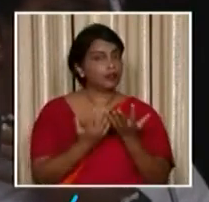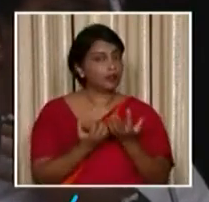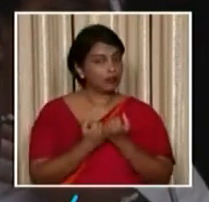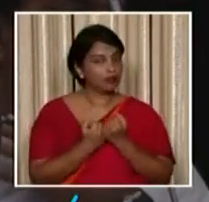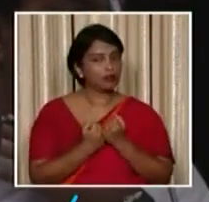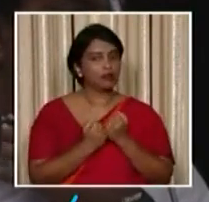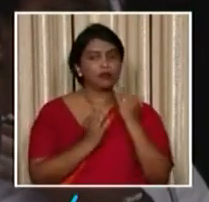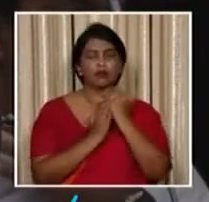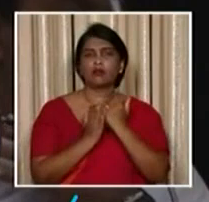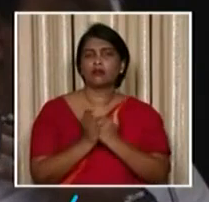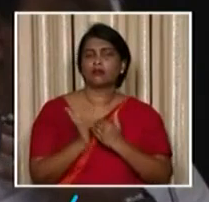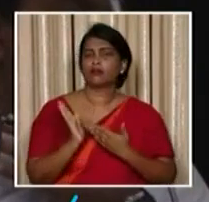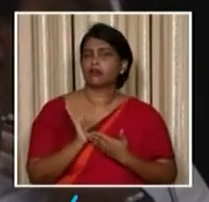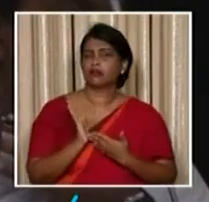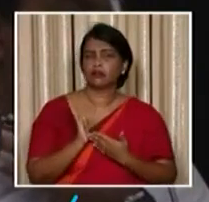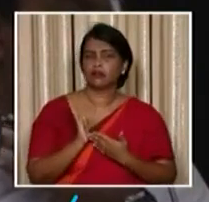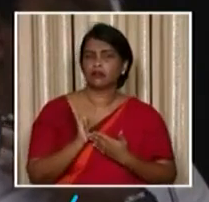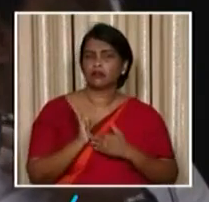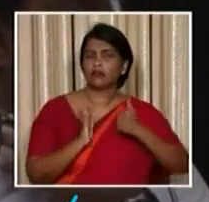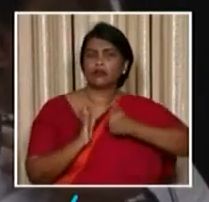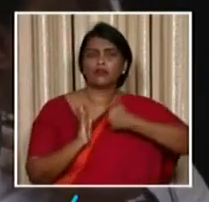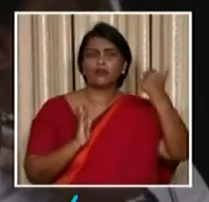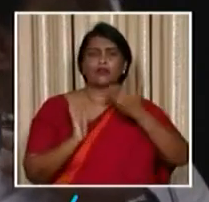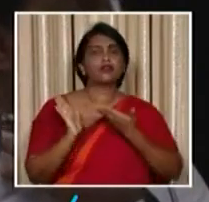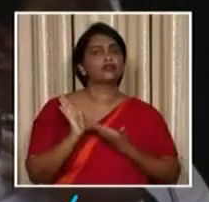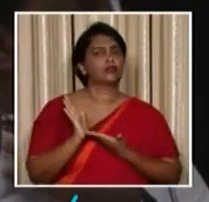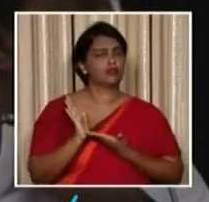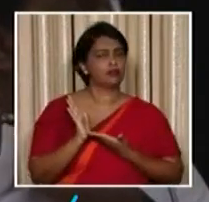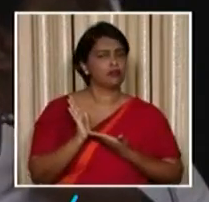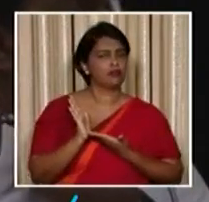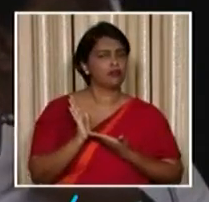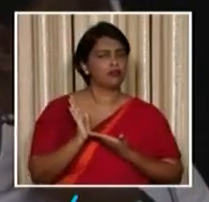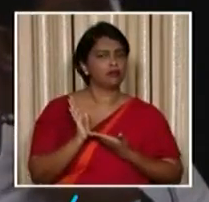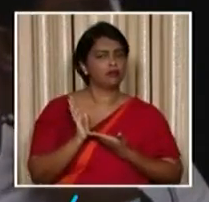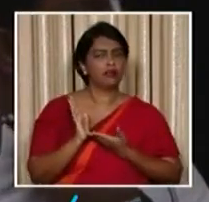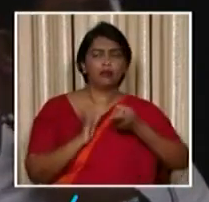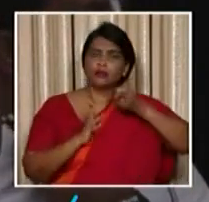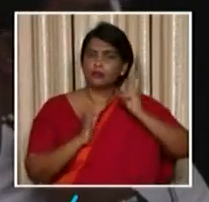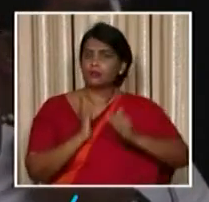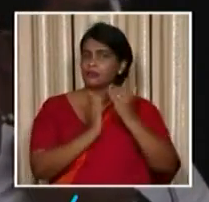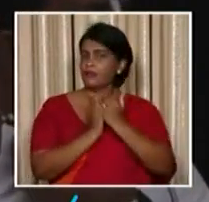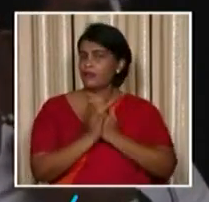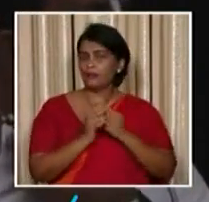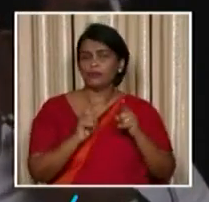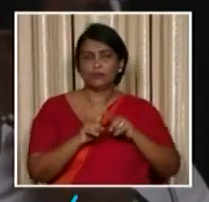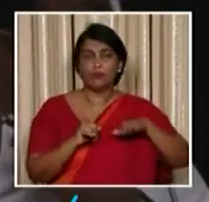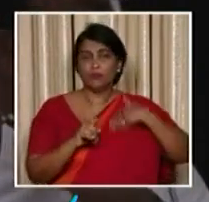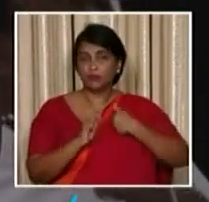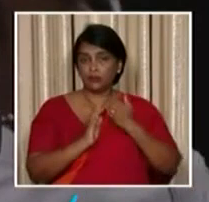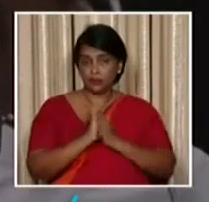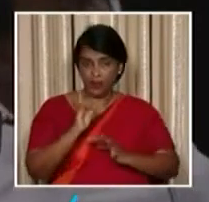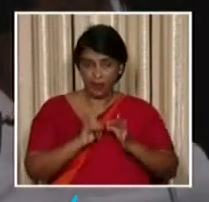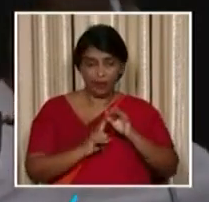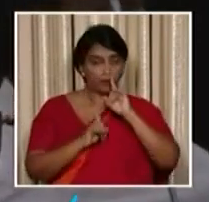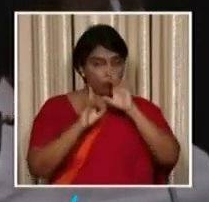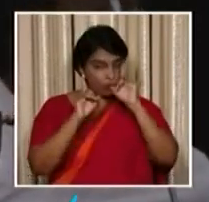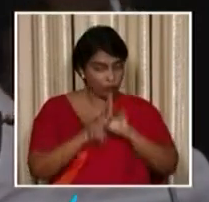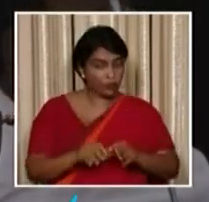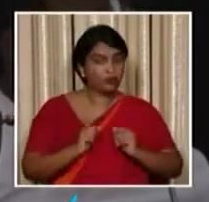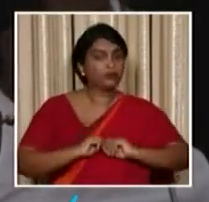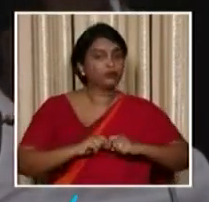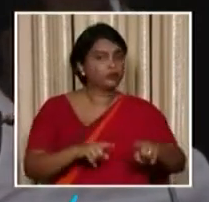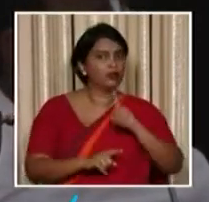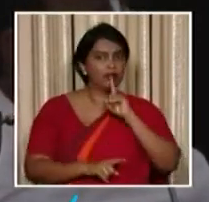मे न्यायपत्र मुलता उत्ते मेन मे कारण इतना इस्तावर नियोग अनु मे ज्येष्ठ अमतिवर की मिन्न मेरे अन्न